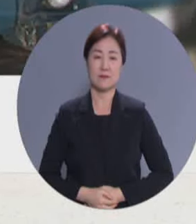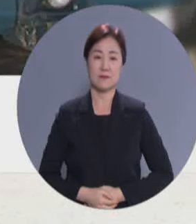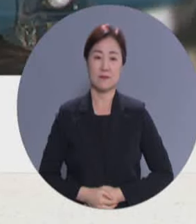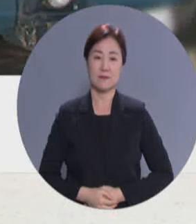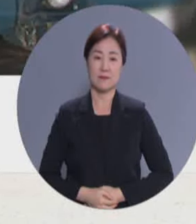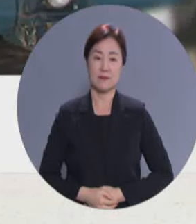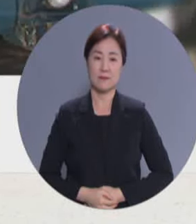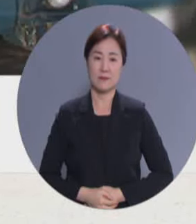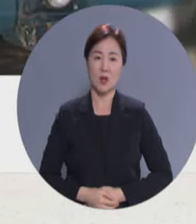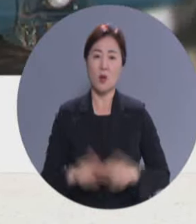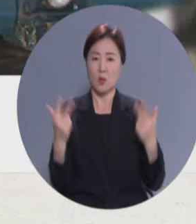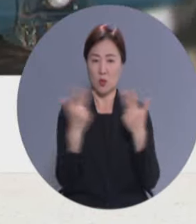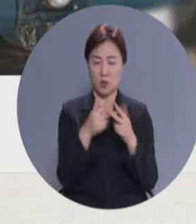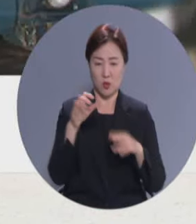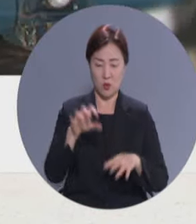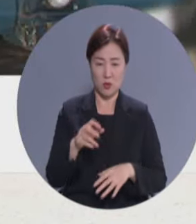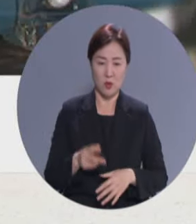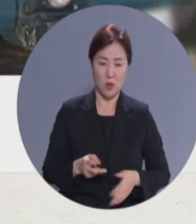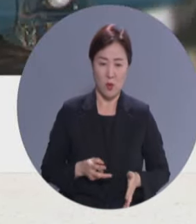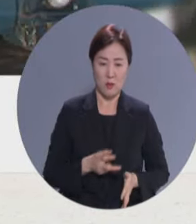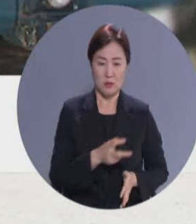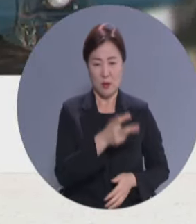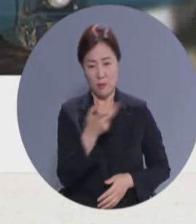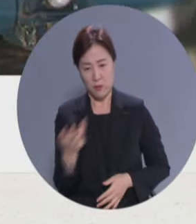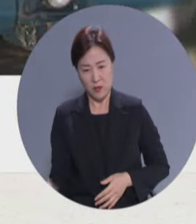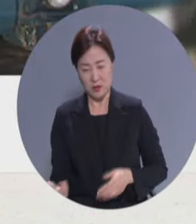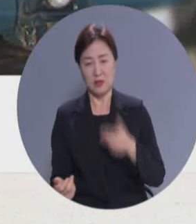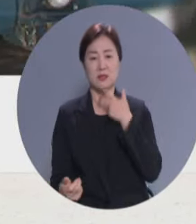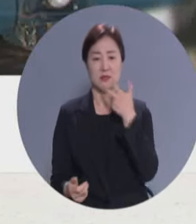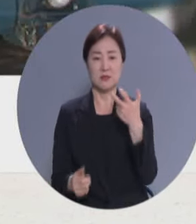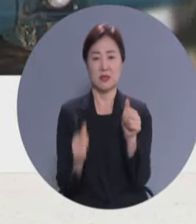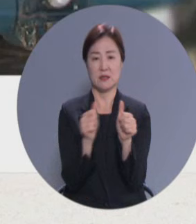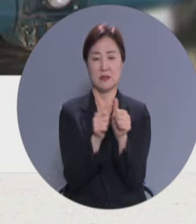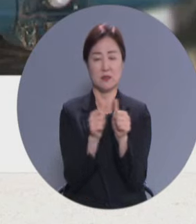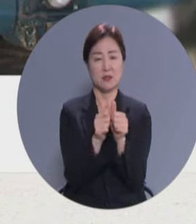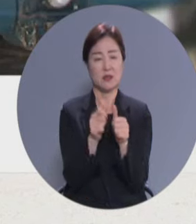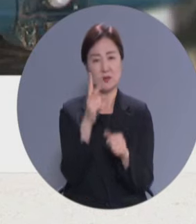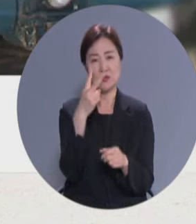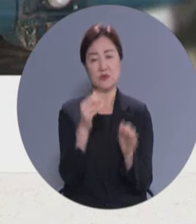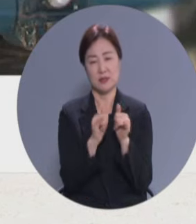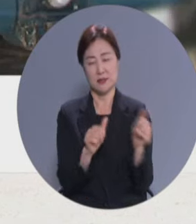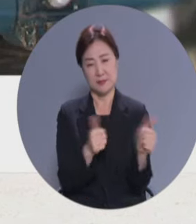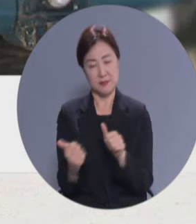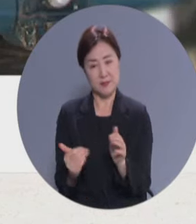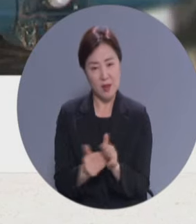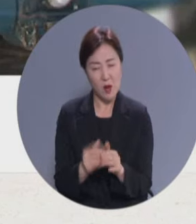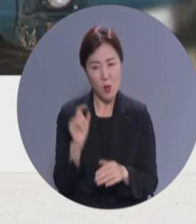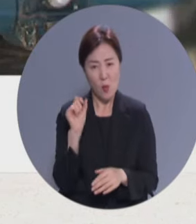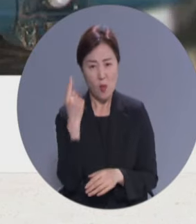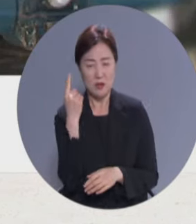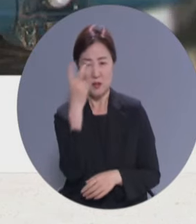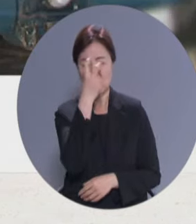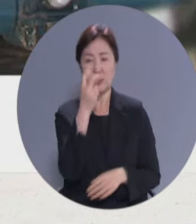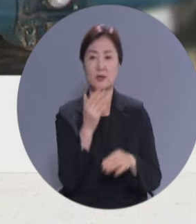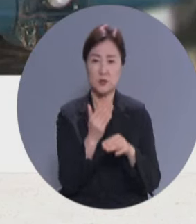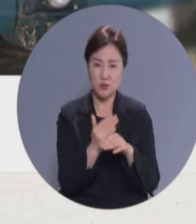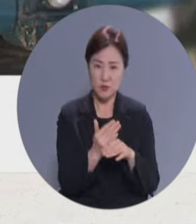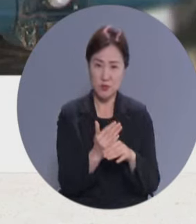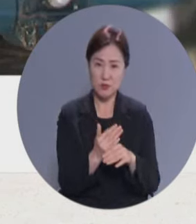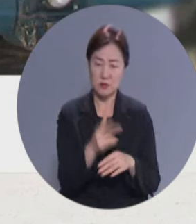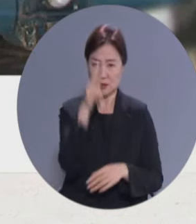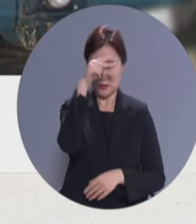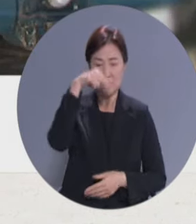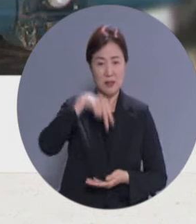곡성에서 화물차가 저수지로 추락해 70대 남성 2명이 숨졌습니다. 여러 원인을 두고 수사가 진행 중인데